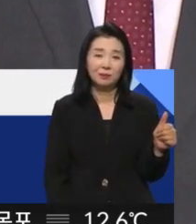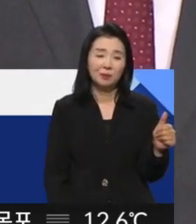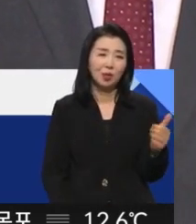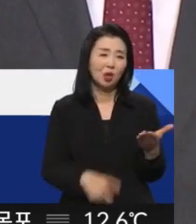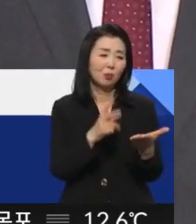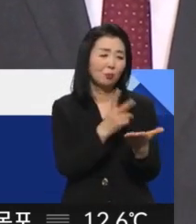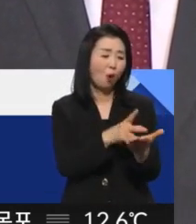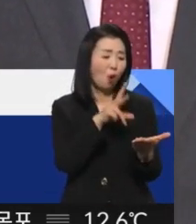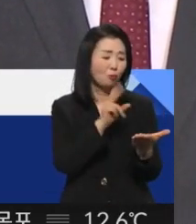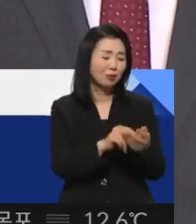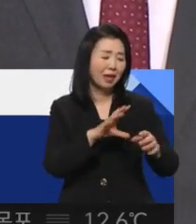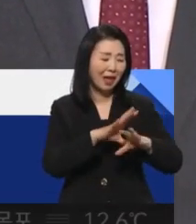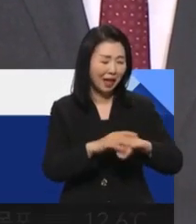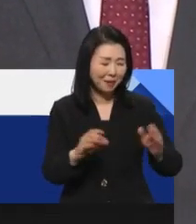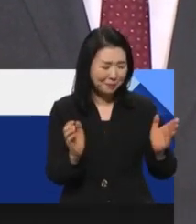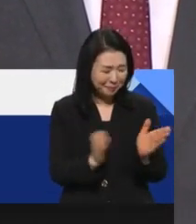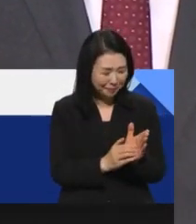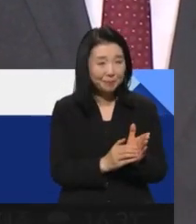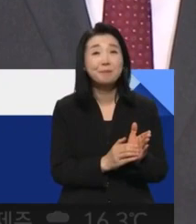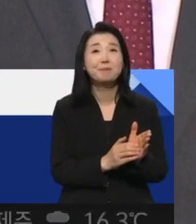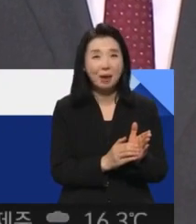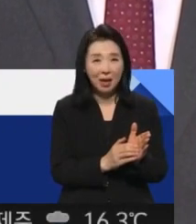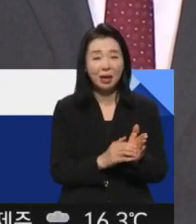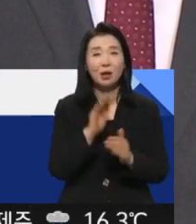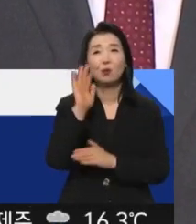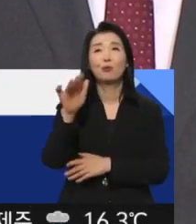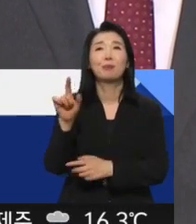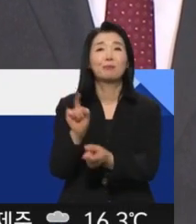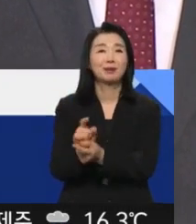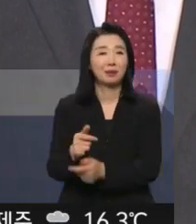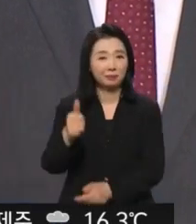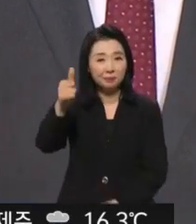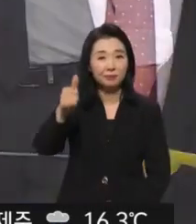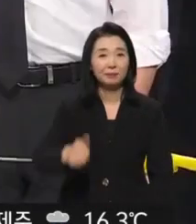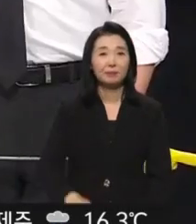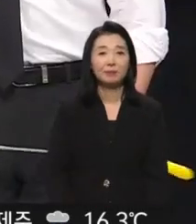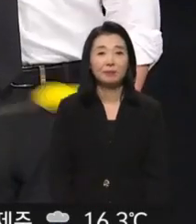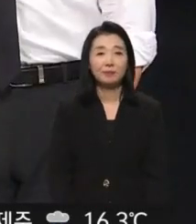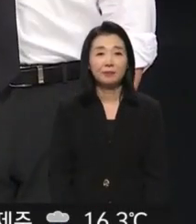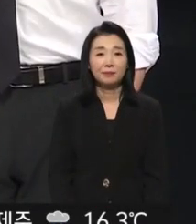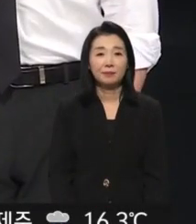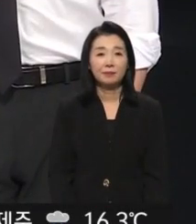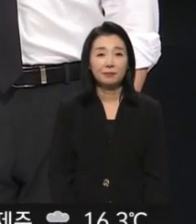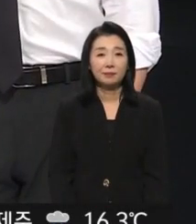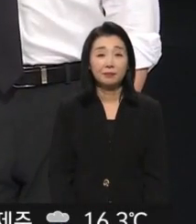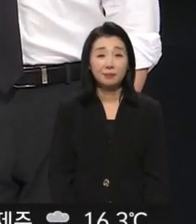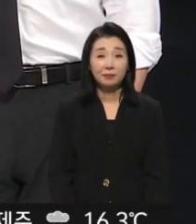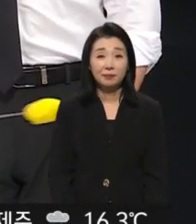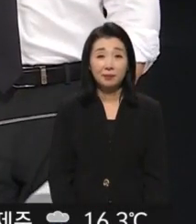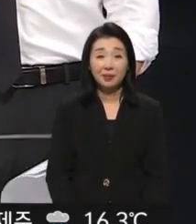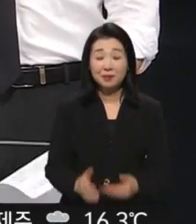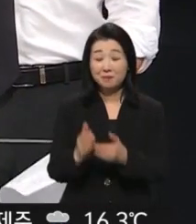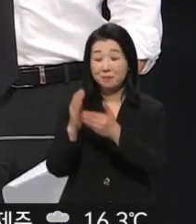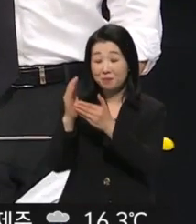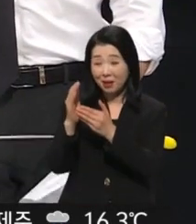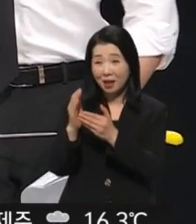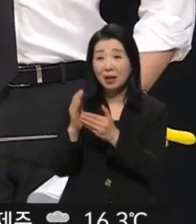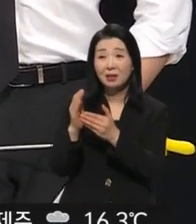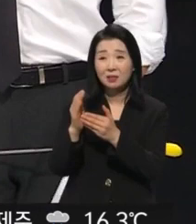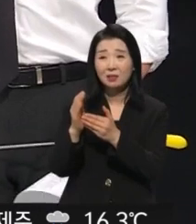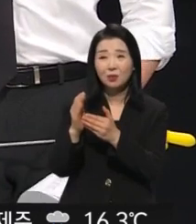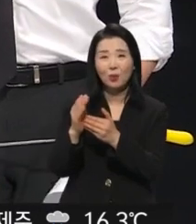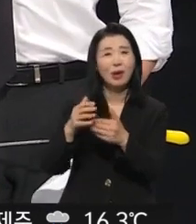문제부터 다 처리하고 나서 하는 것이 맞을 것 같고. 이 안건을 두고는 야당의